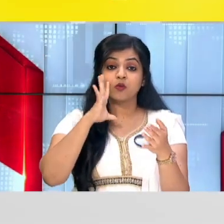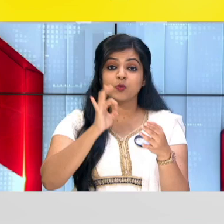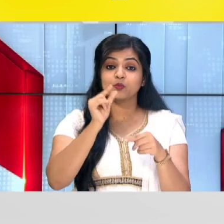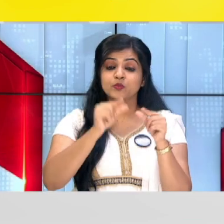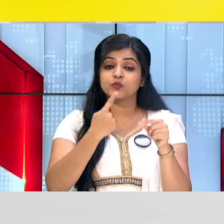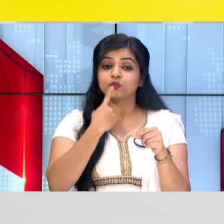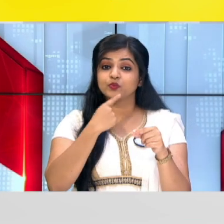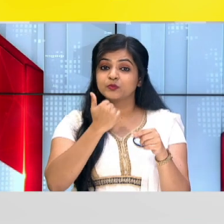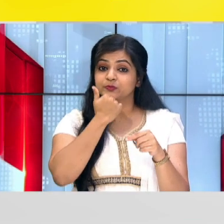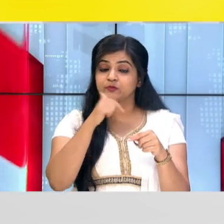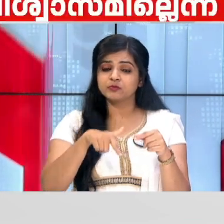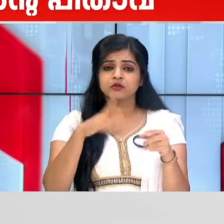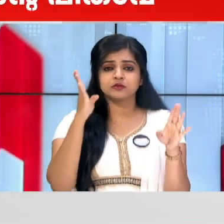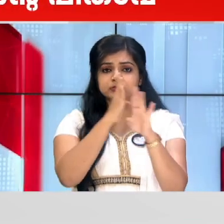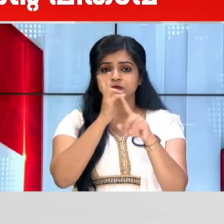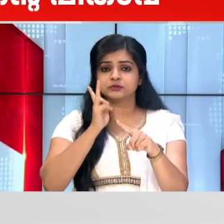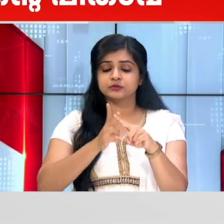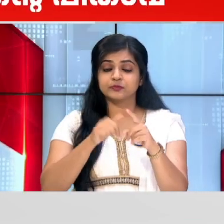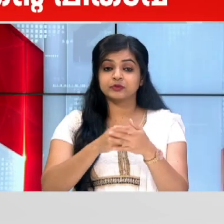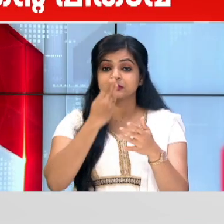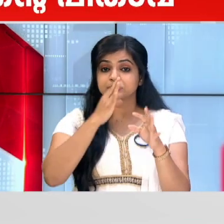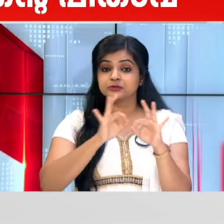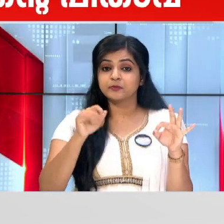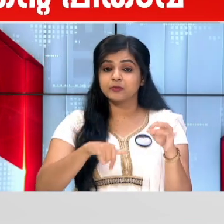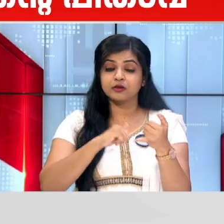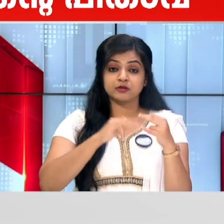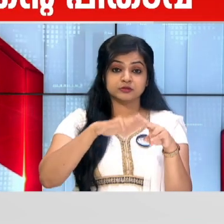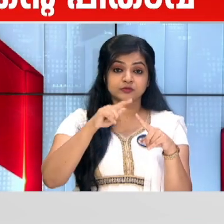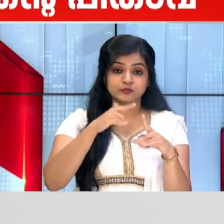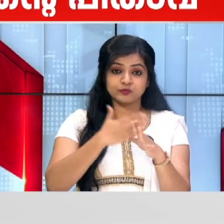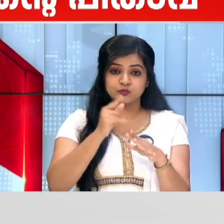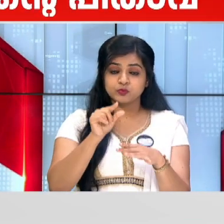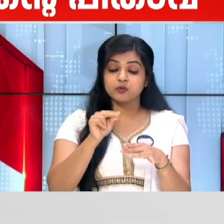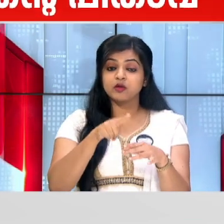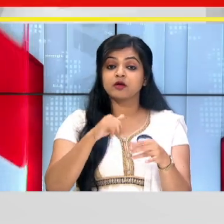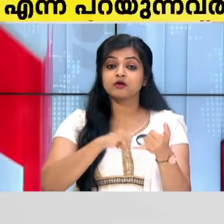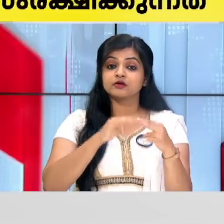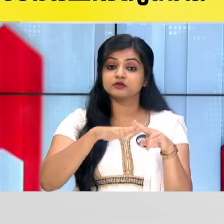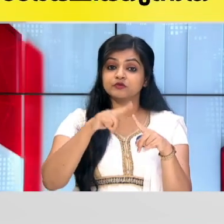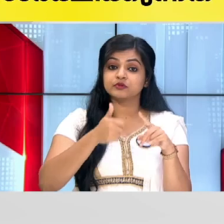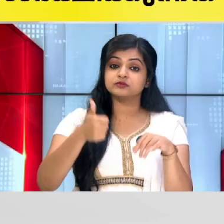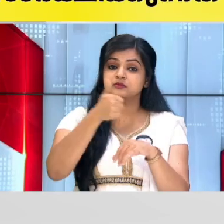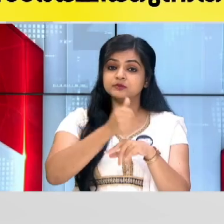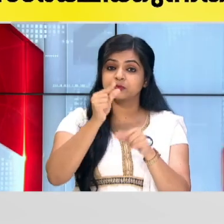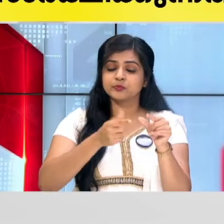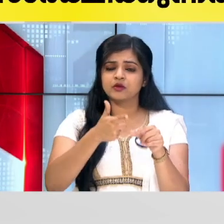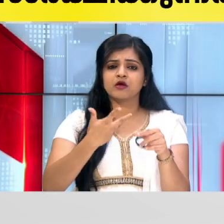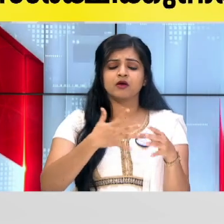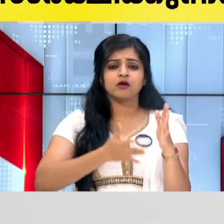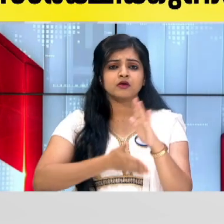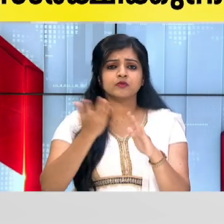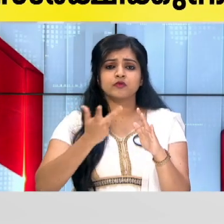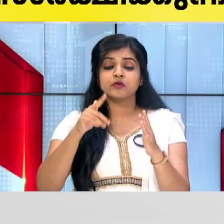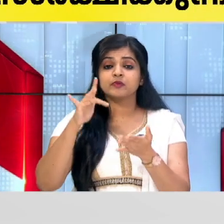കിടക്കുക. അത് വെറും പ്രവർത്തകരല്ല, വെറും എസ്.എഫ്.ഐ പ്രവർത്തകരല്ല, എസ്.എഫ്.ഐ ഭാരവാഹികളും കൂടെ. അപ്പോൾ അവരവിടെ പോയി എന്ന് അവർക്ക് നല്ലവണ്ണം